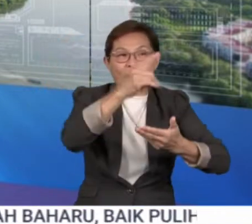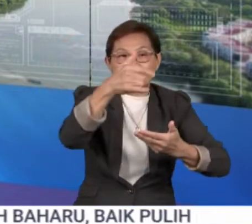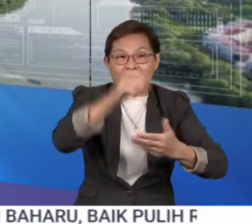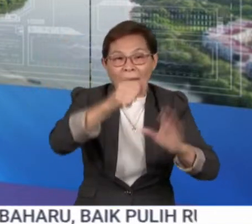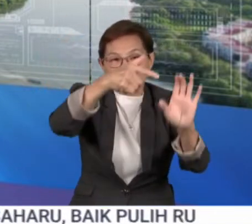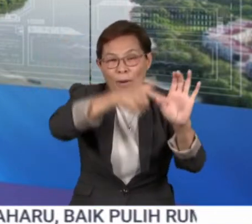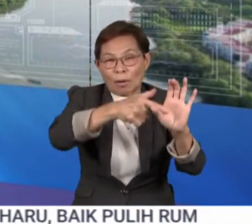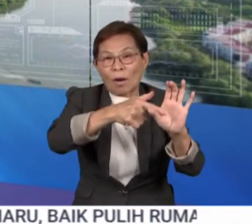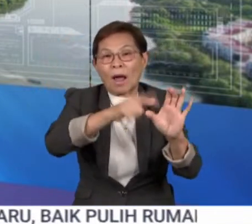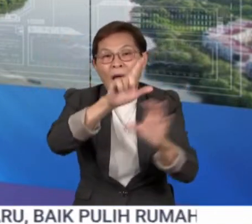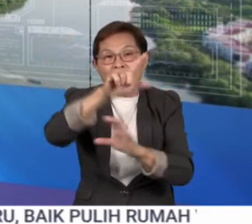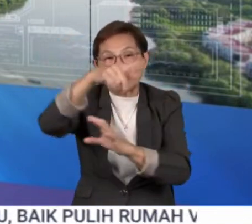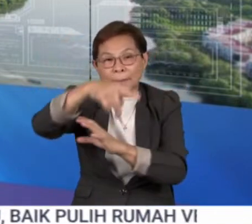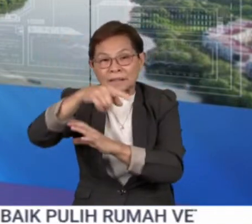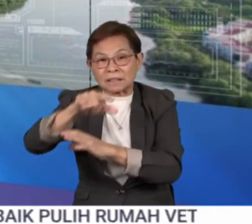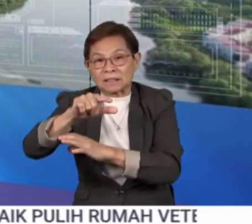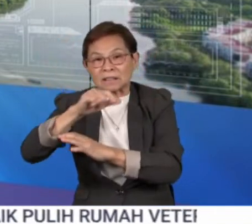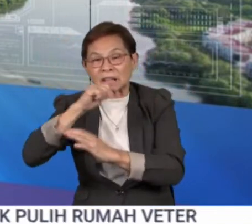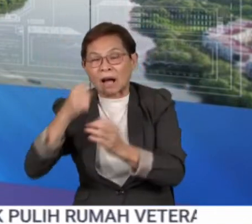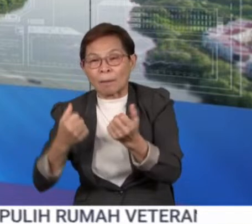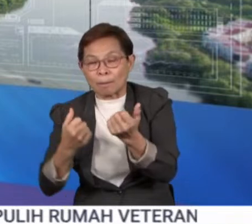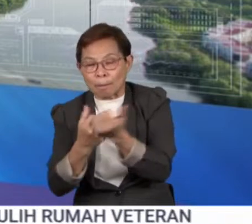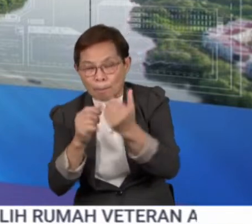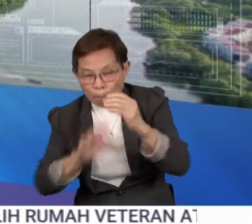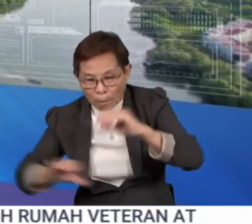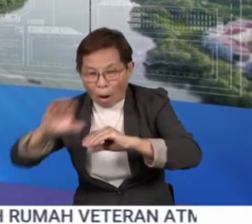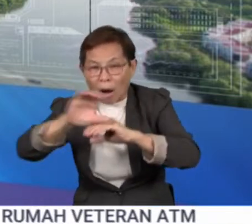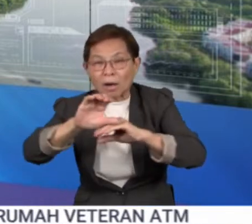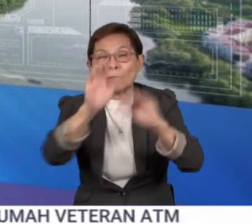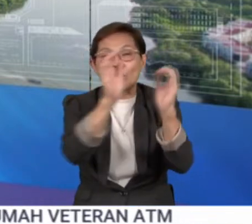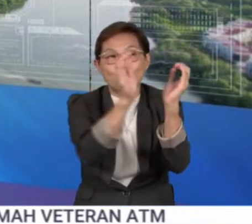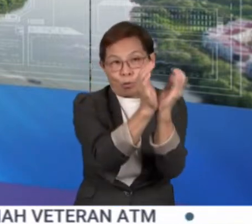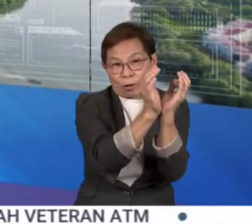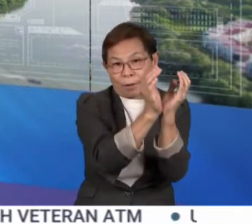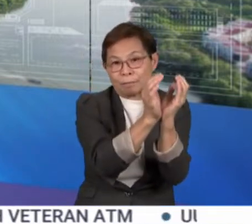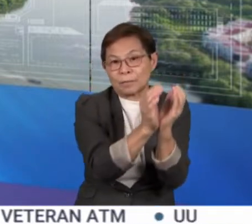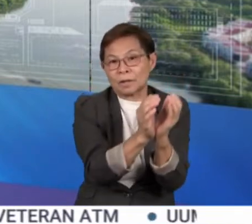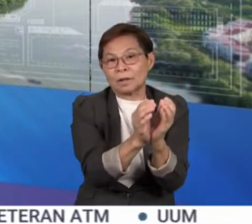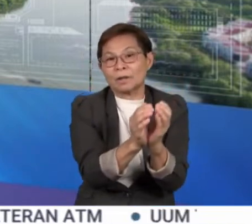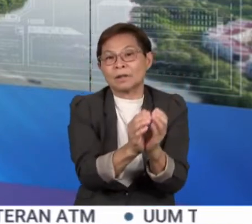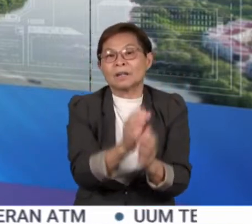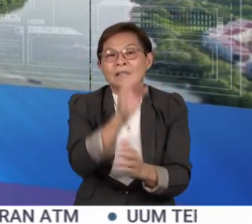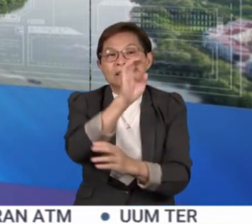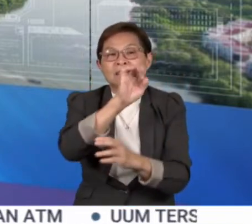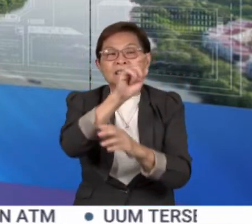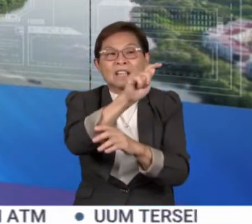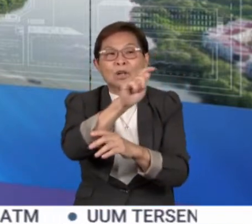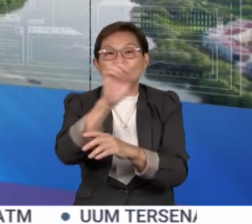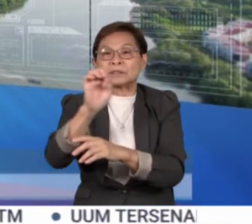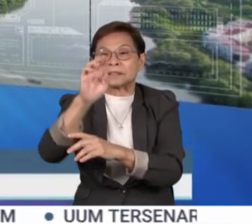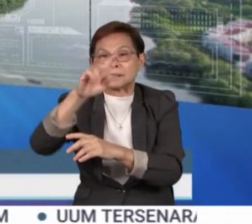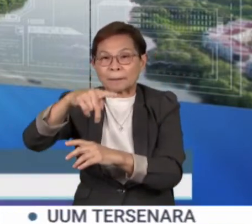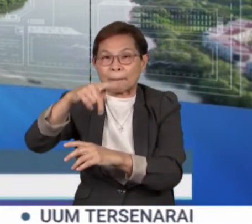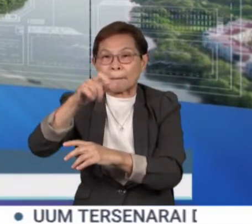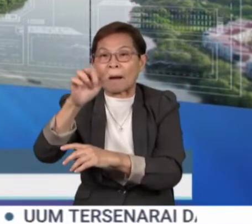petroleum cecair LPG tidak bersubsidi ke negara Brunei Darussalam di Teluk Sepanggar, Kota Kinabalu. Ia merupakan kerjasama